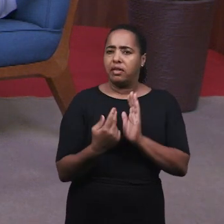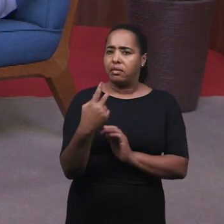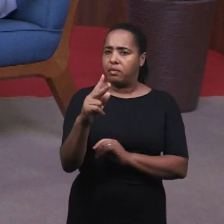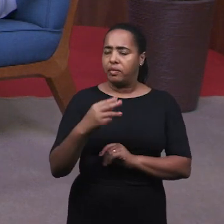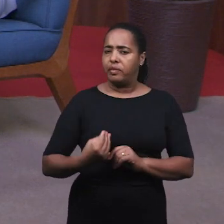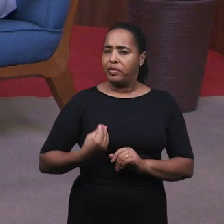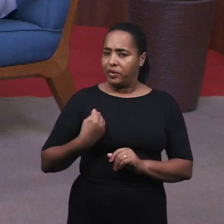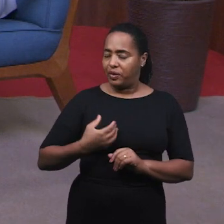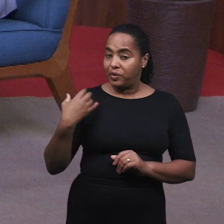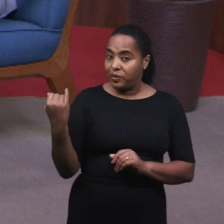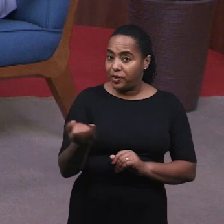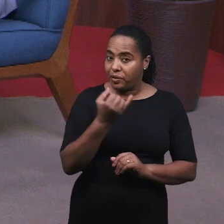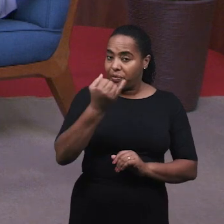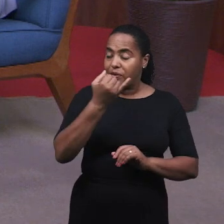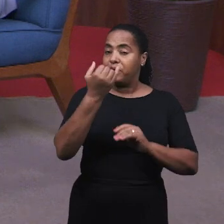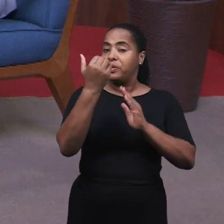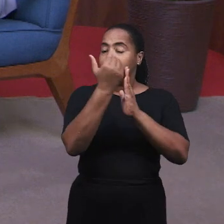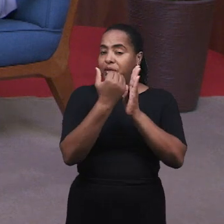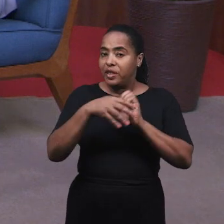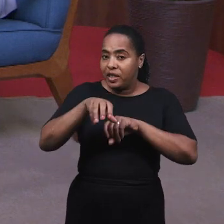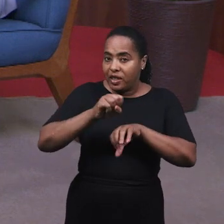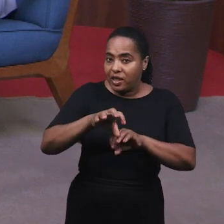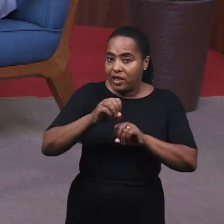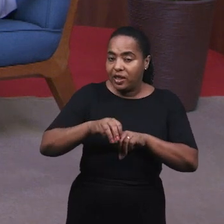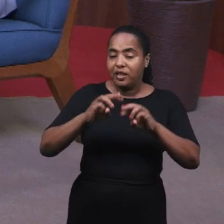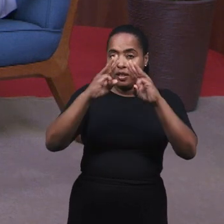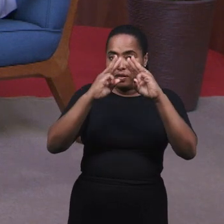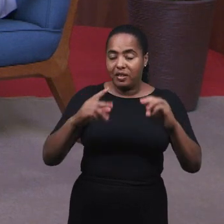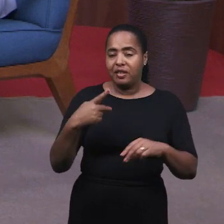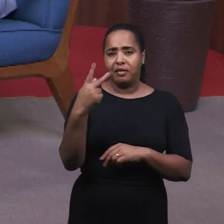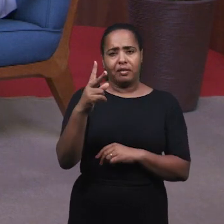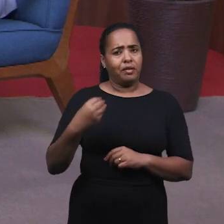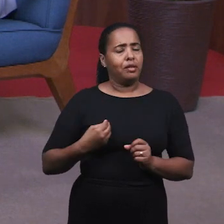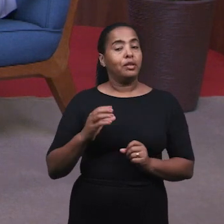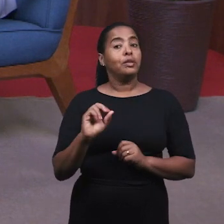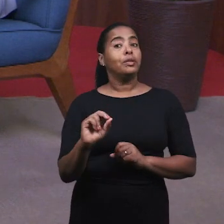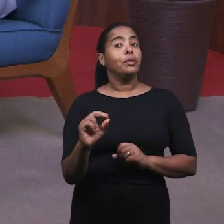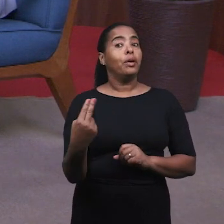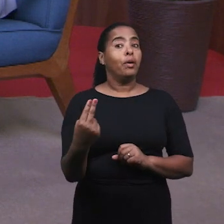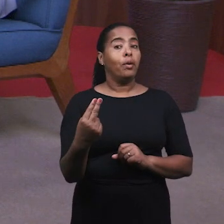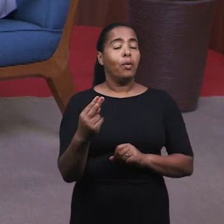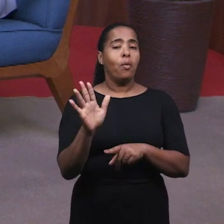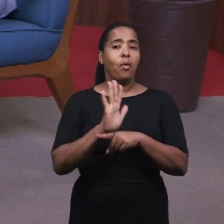texte en parlant sur l'importance du programme